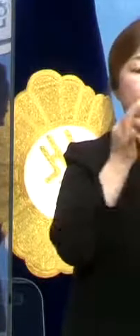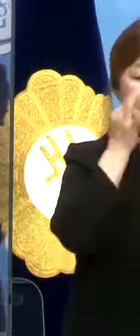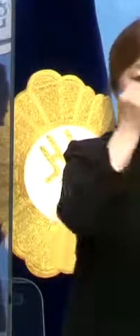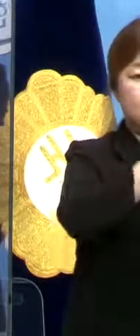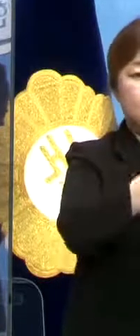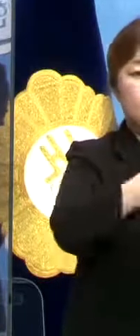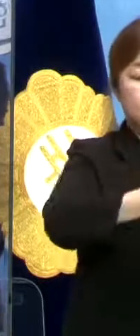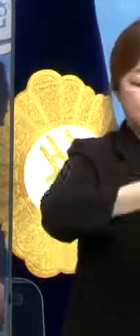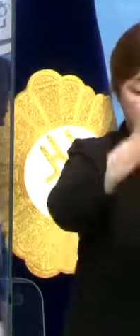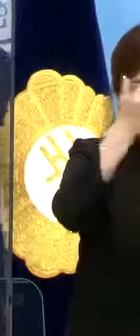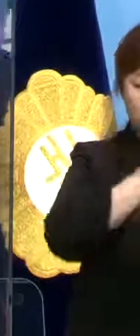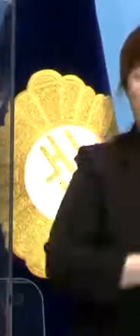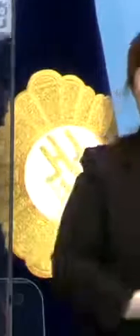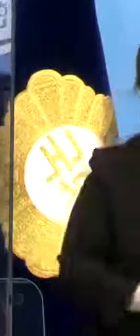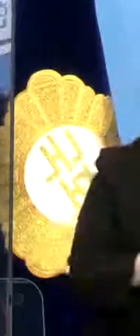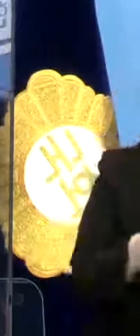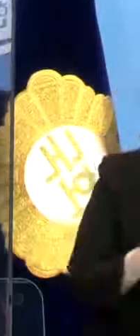감사합니다